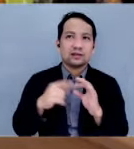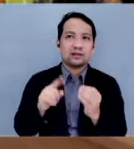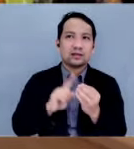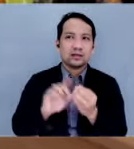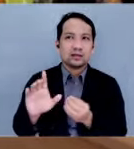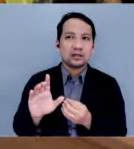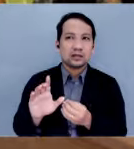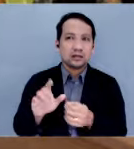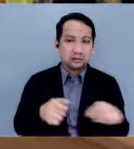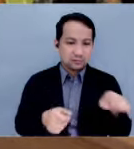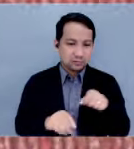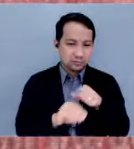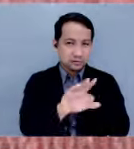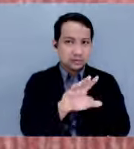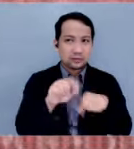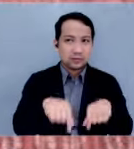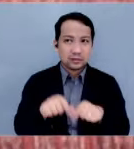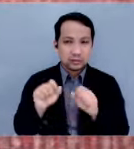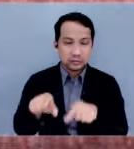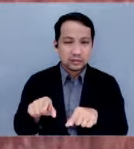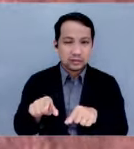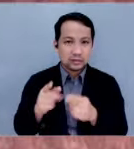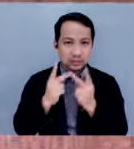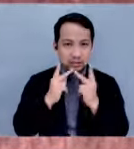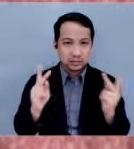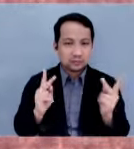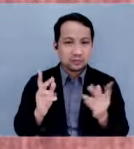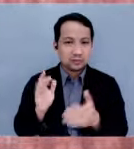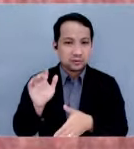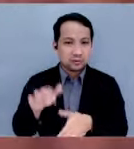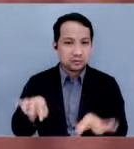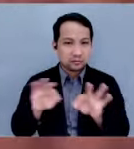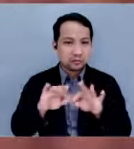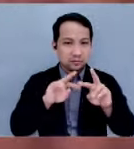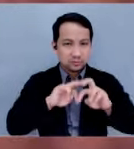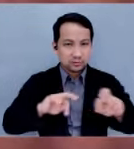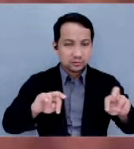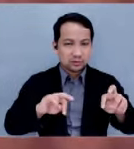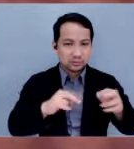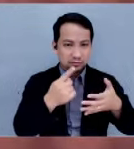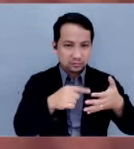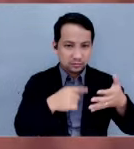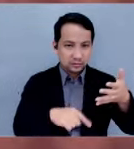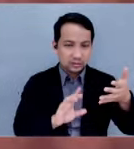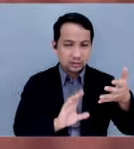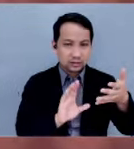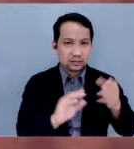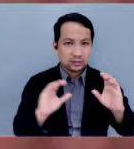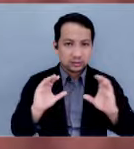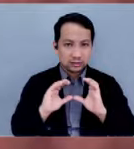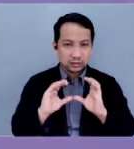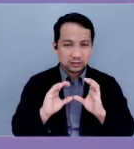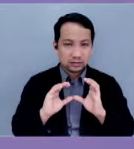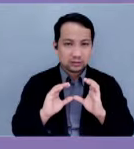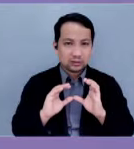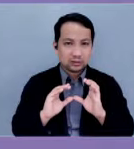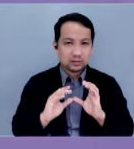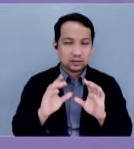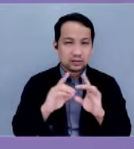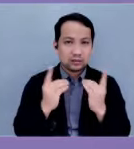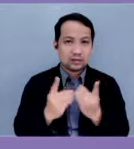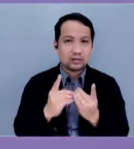extinguisher na ibinebenta sa publiko ay dapat dumaan sa pagsusuri at certification ng Department of Trade